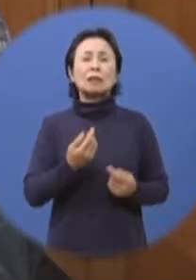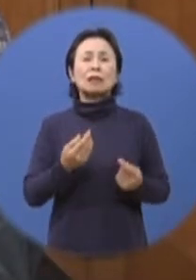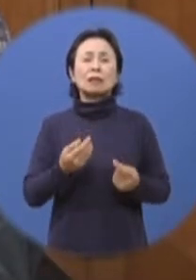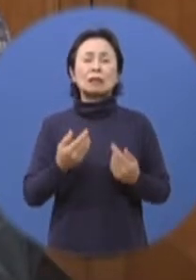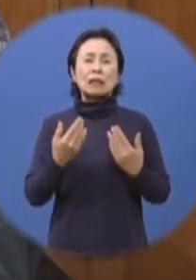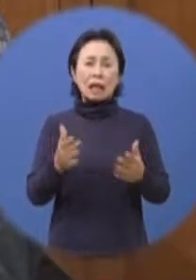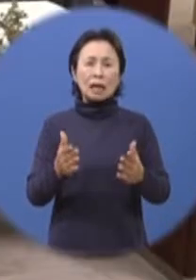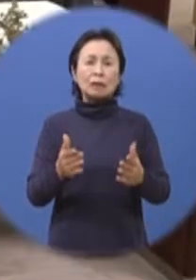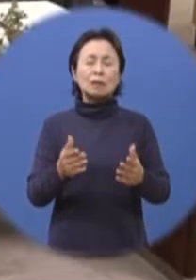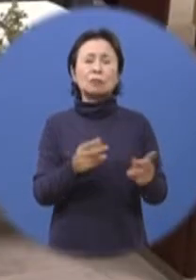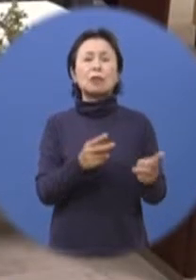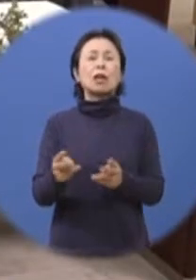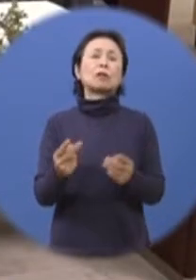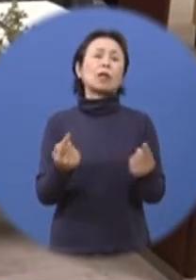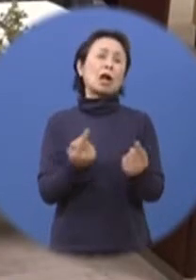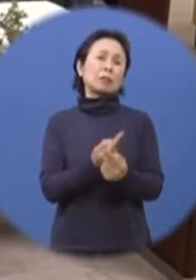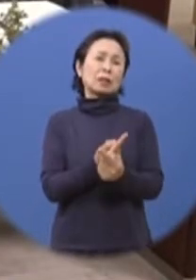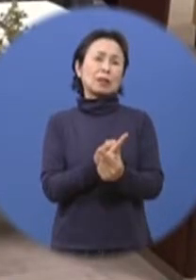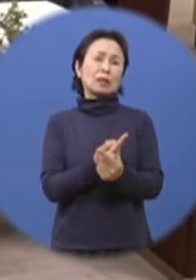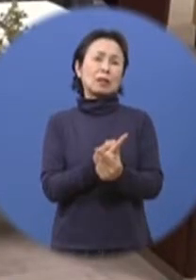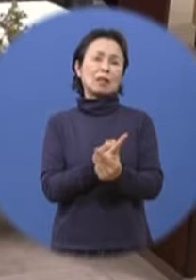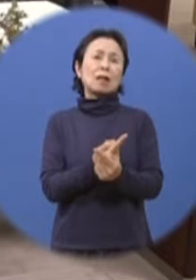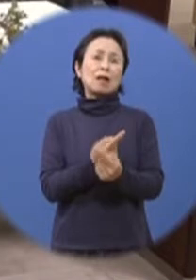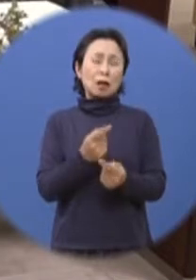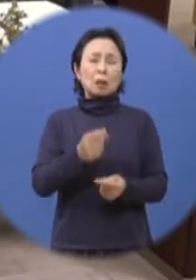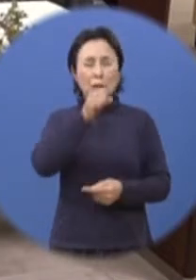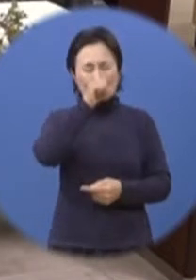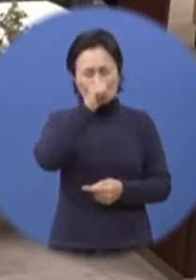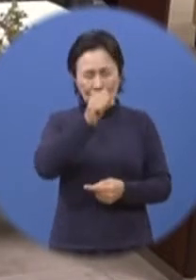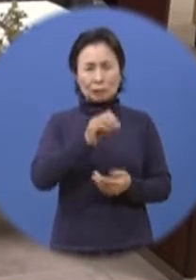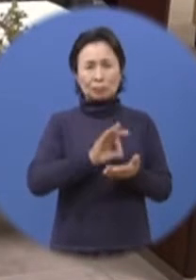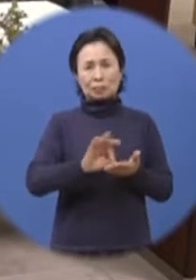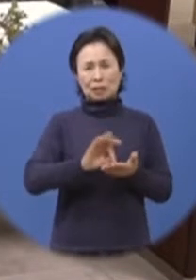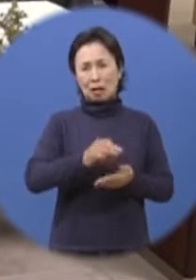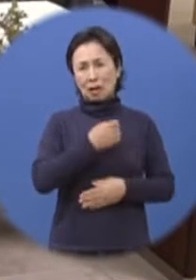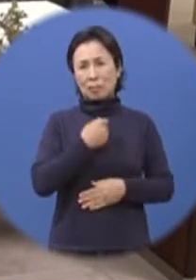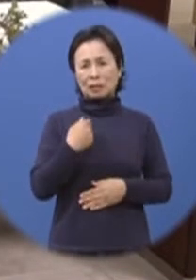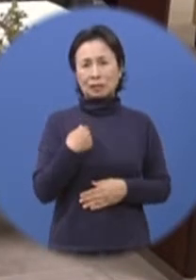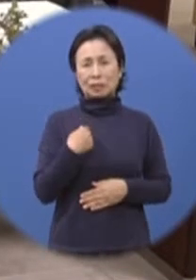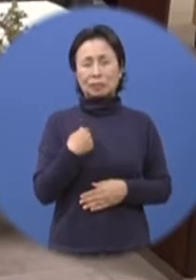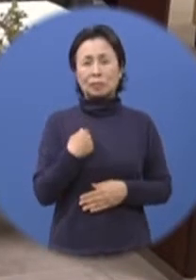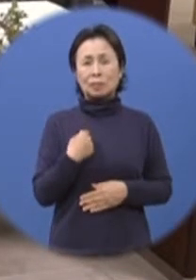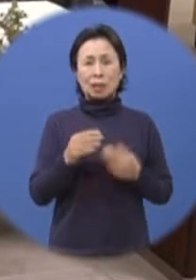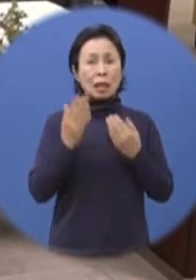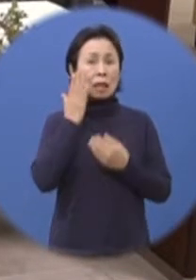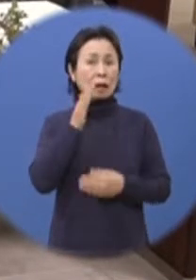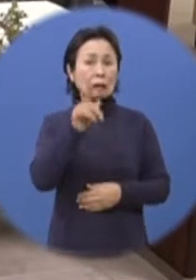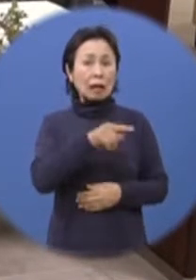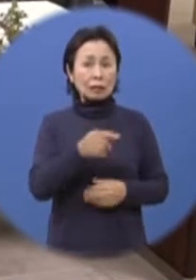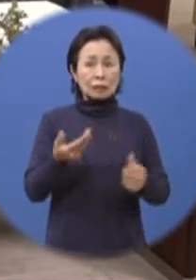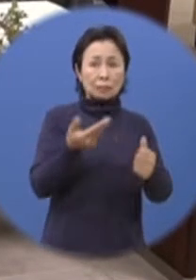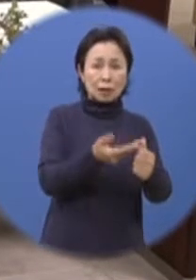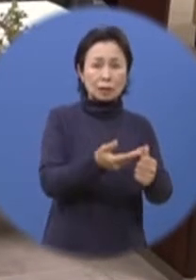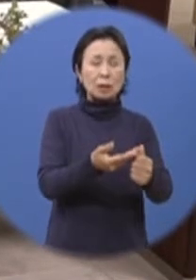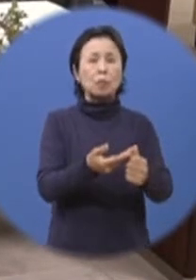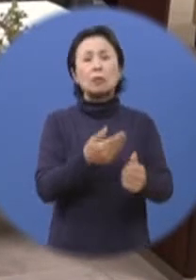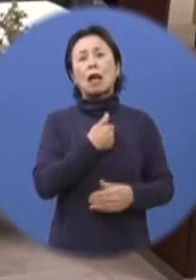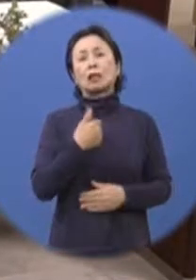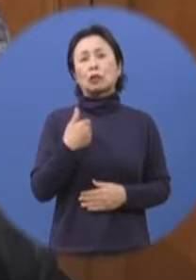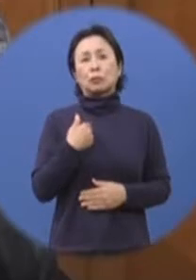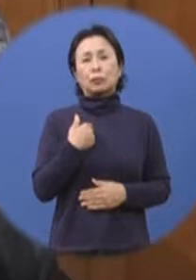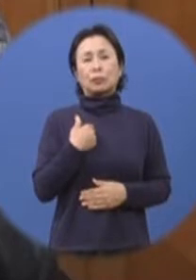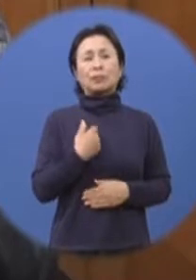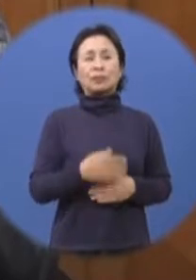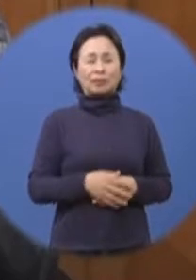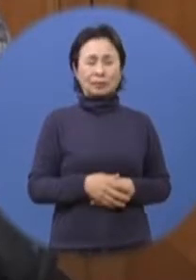変わったもんですからこれはもう絶対使えるとでしかも他人でも買わないんということになったんだ